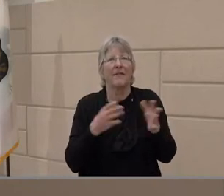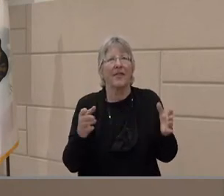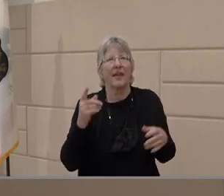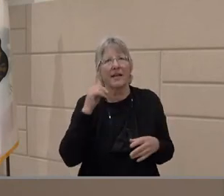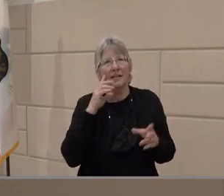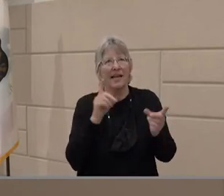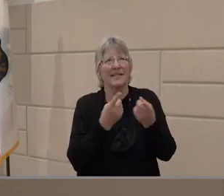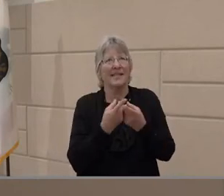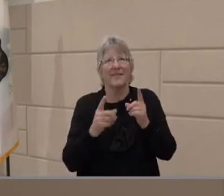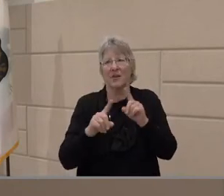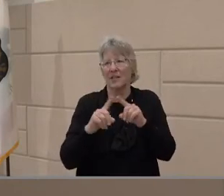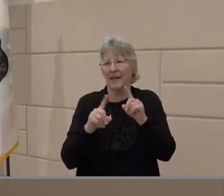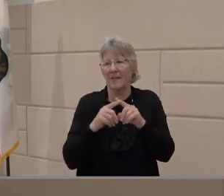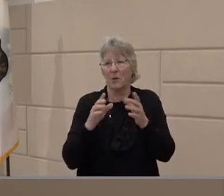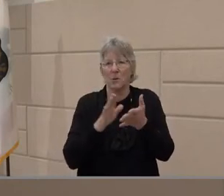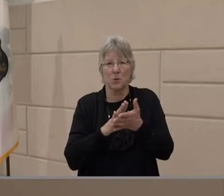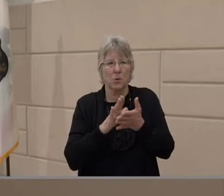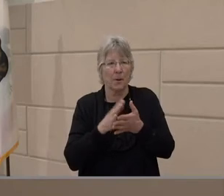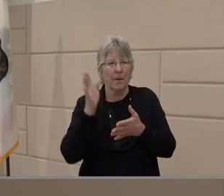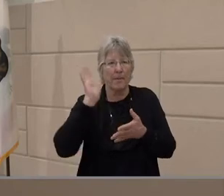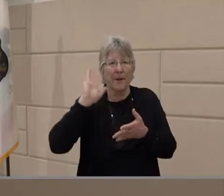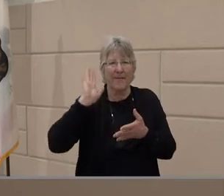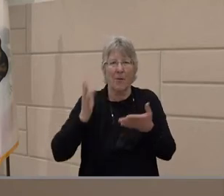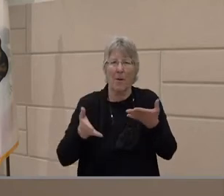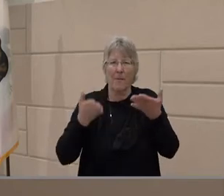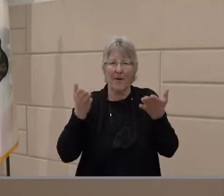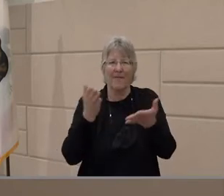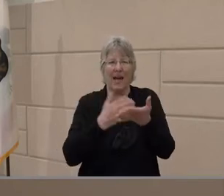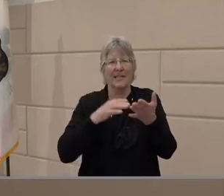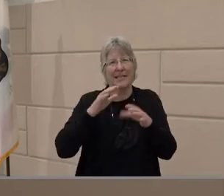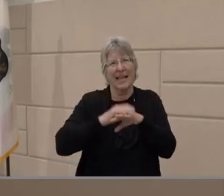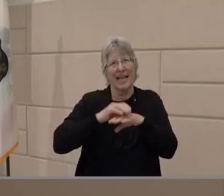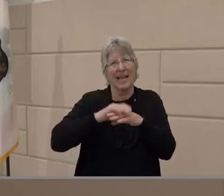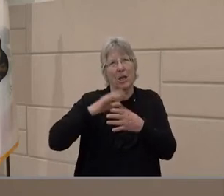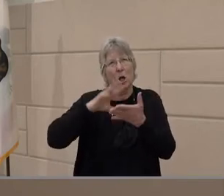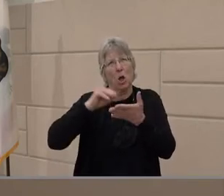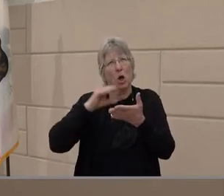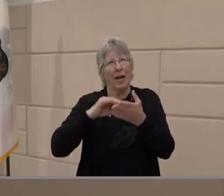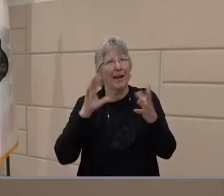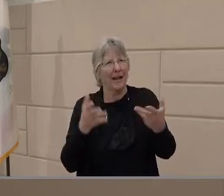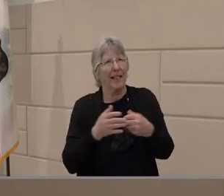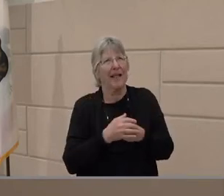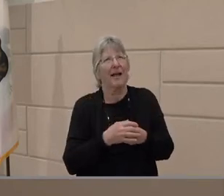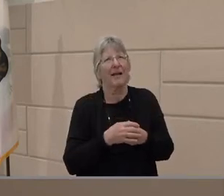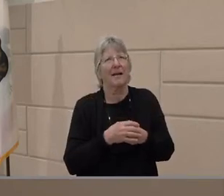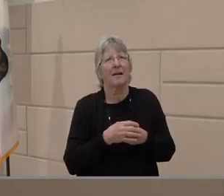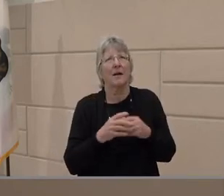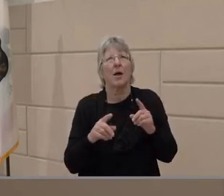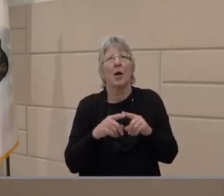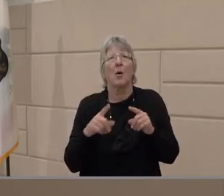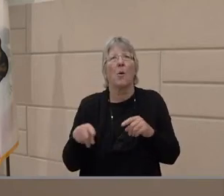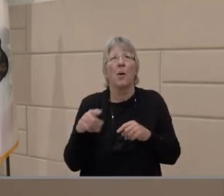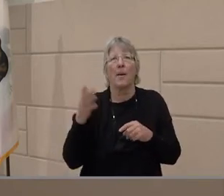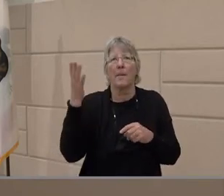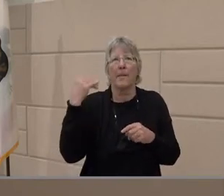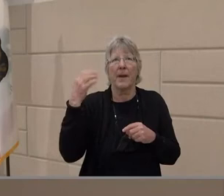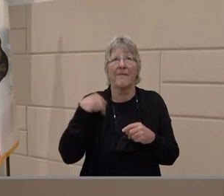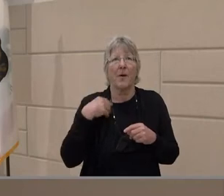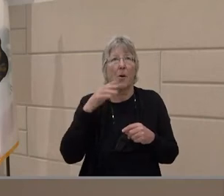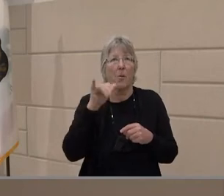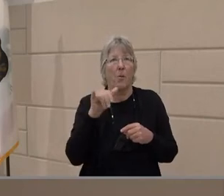ฮคือถ้าเอาไว้ได้ขยมจองจำฐานตามกระทรวงอบรมดิสติกเซนคลาตีนเน